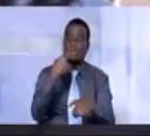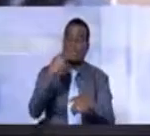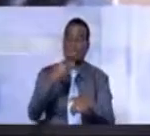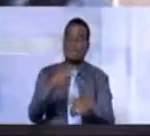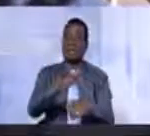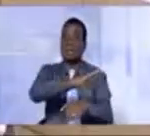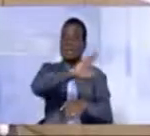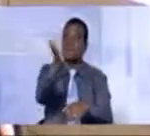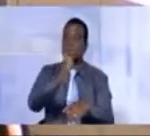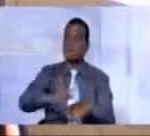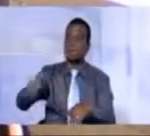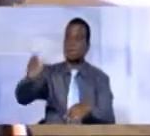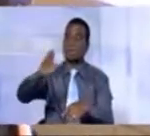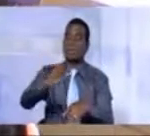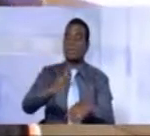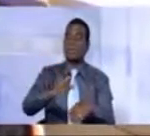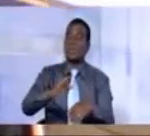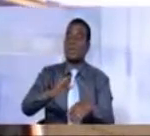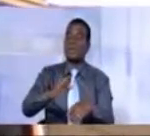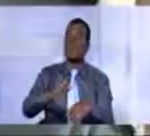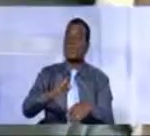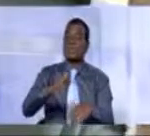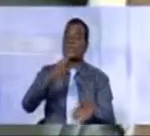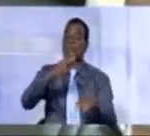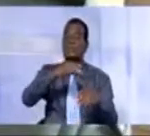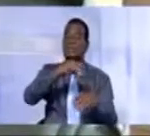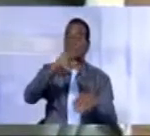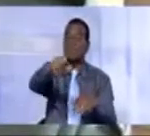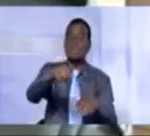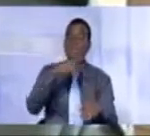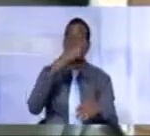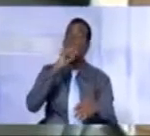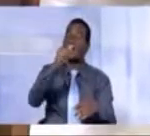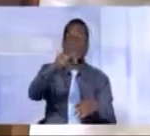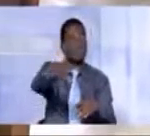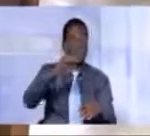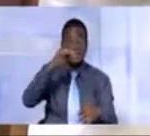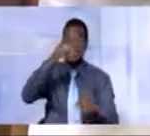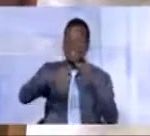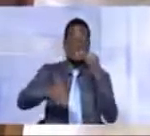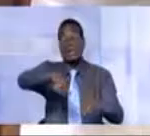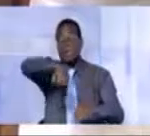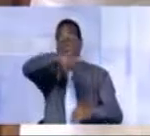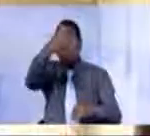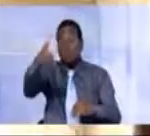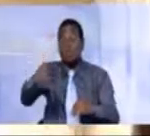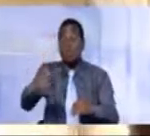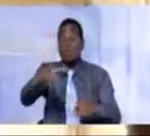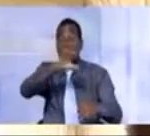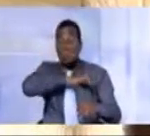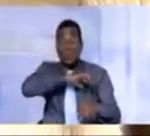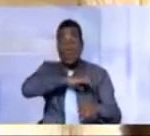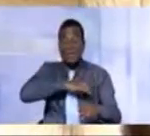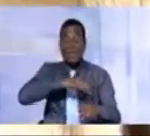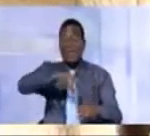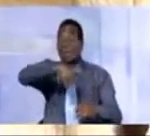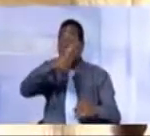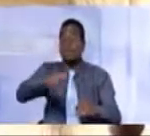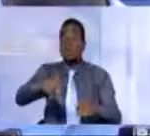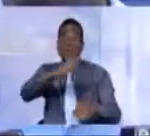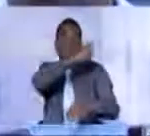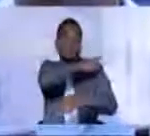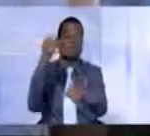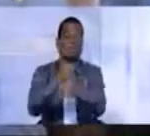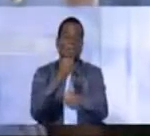serait distingué s'il n'y avait pas eu de réelle et franche collaboration entre ses frères d'armes, de la gendarmerie nationale, des eaux et forêts, des douanes, de la marine et des forces républicaines